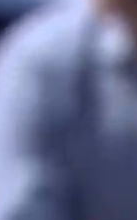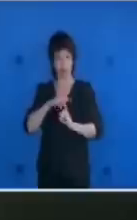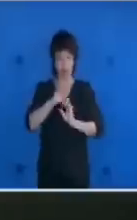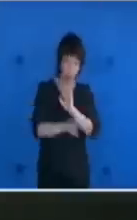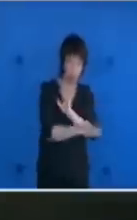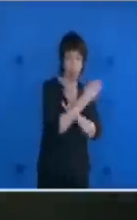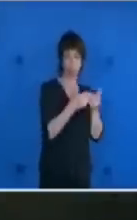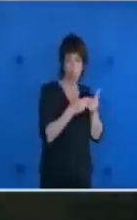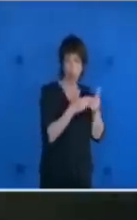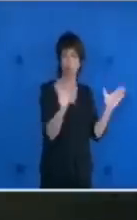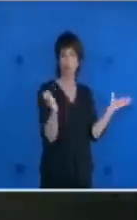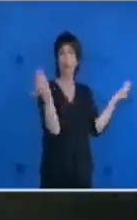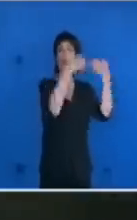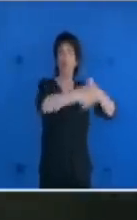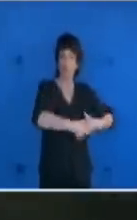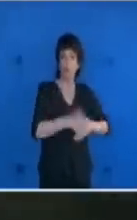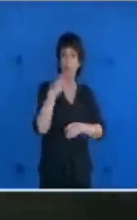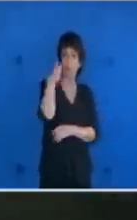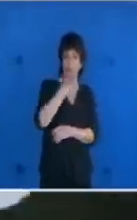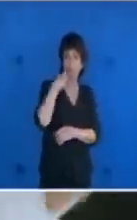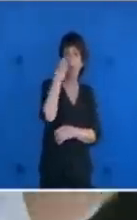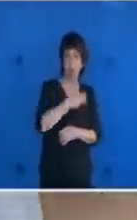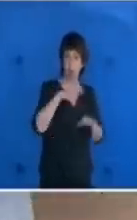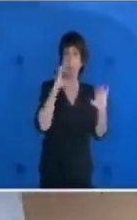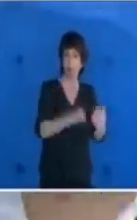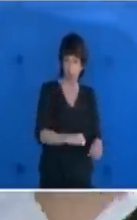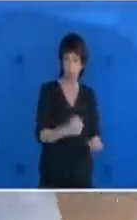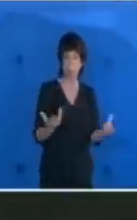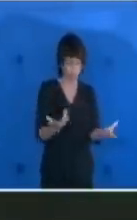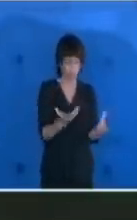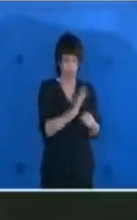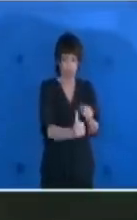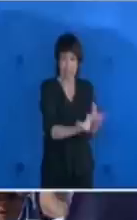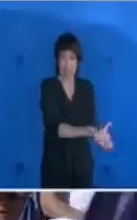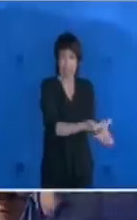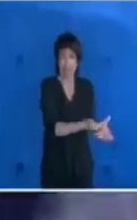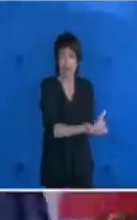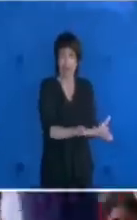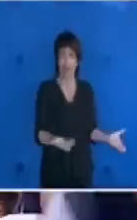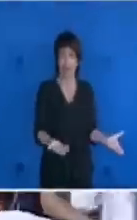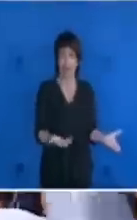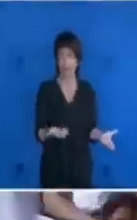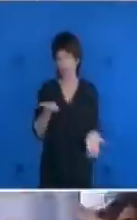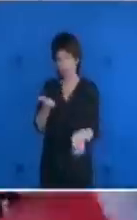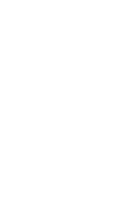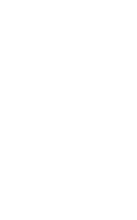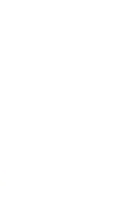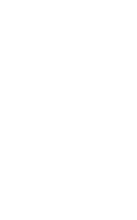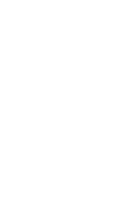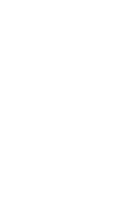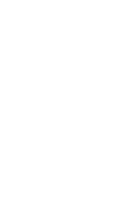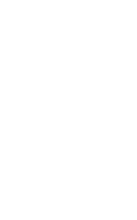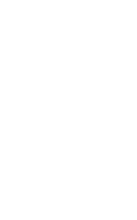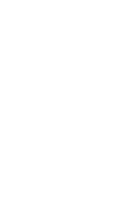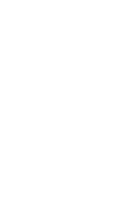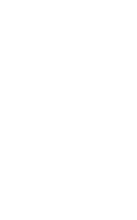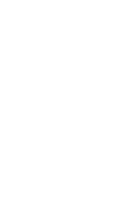êtes racistes. Bien dit. Faites mon copain Mourad, faites du bruit. C'est mon frère, à la vie, à la mort. Ouais.